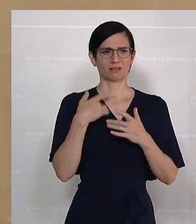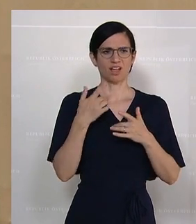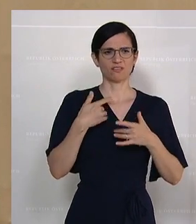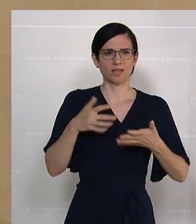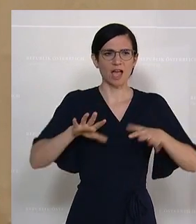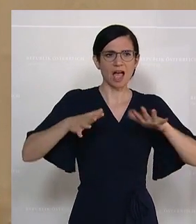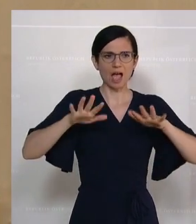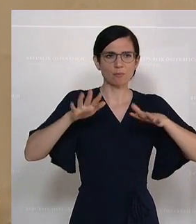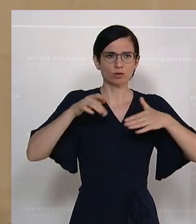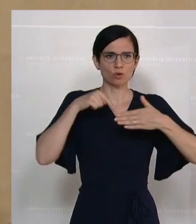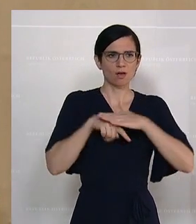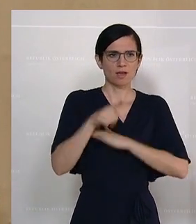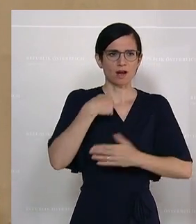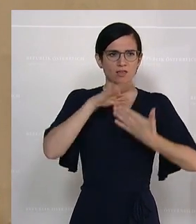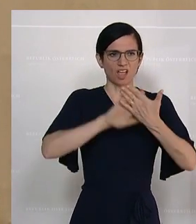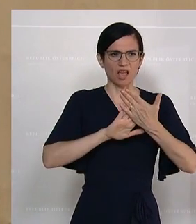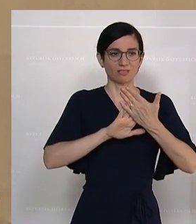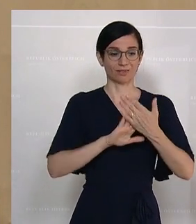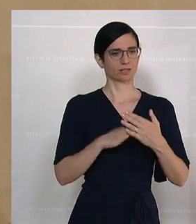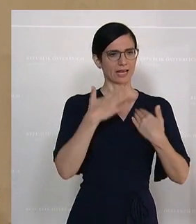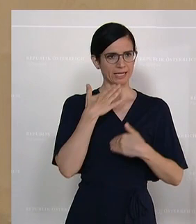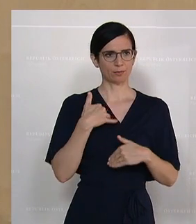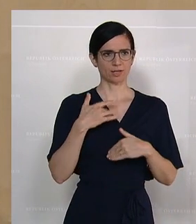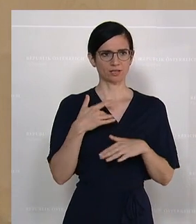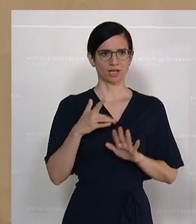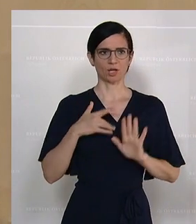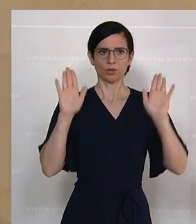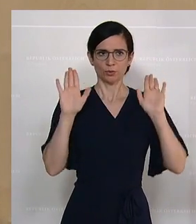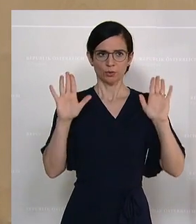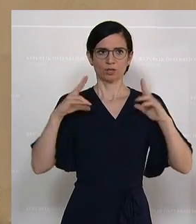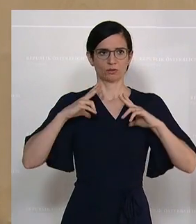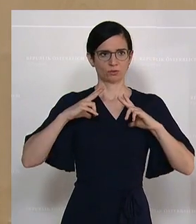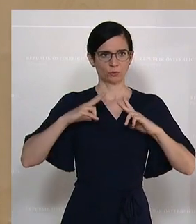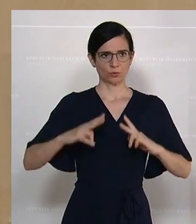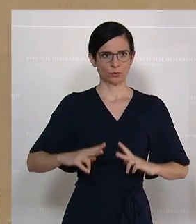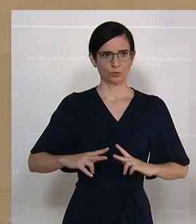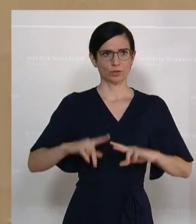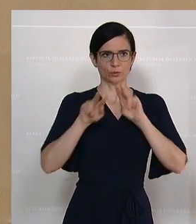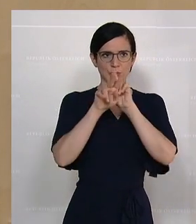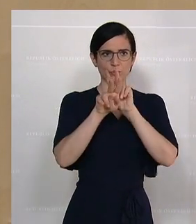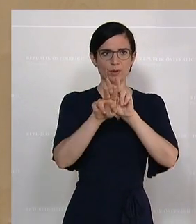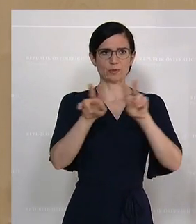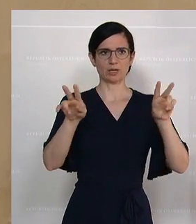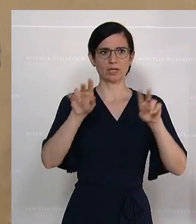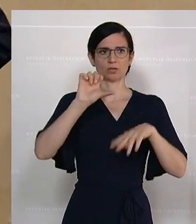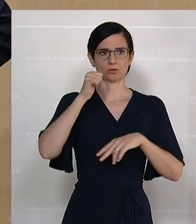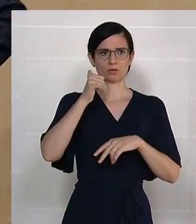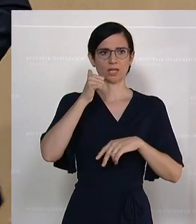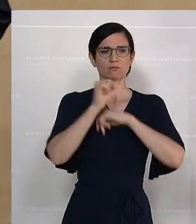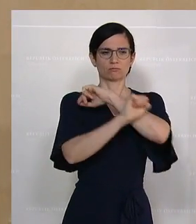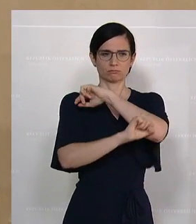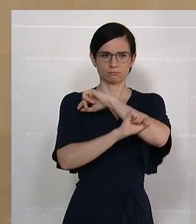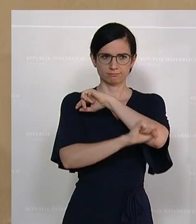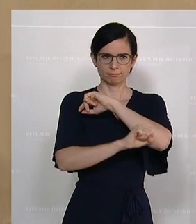hinein bewahren sie kühlen kopf bewahren sie den überblick und denken sie die dinge zu ende bevor sie